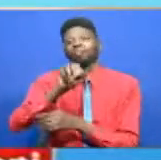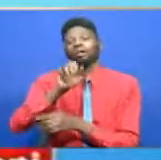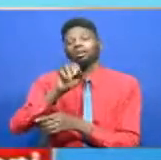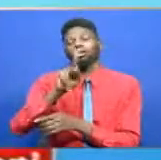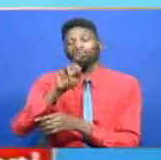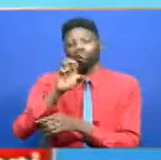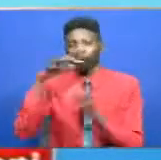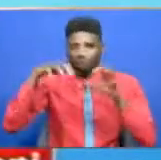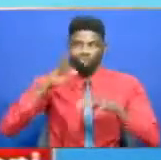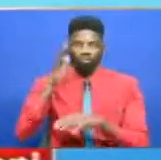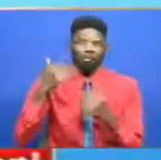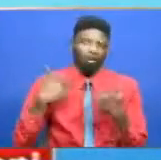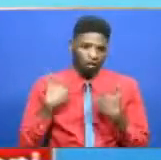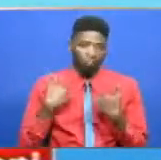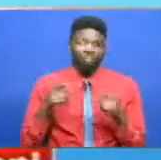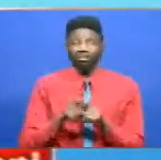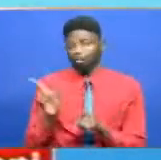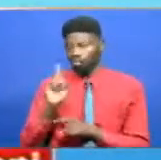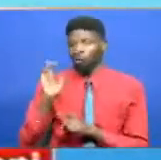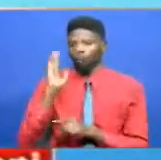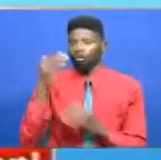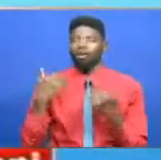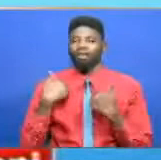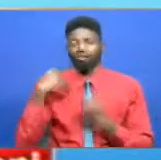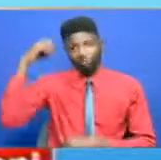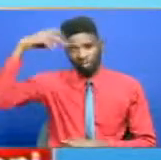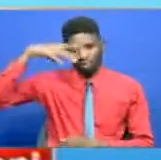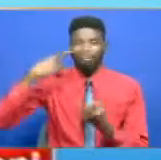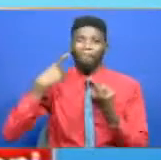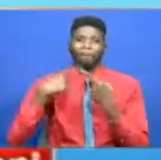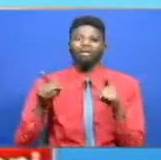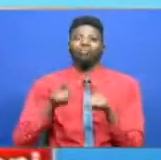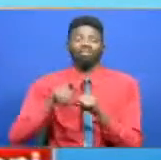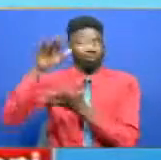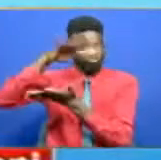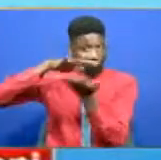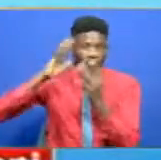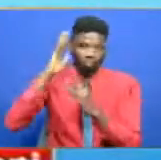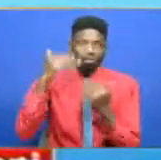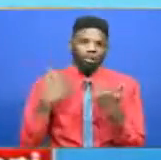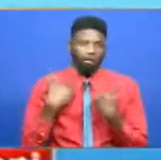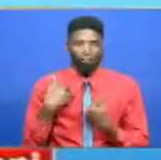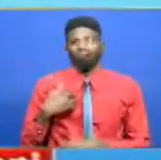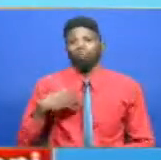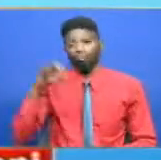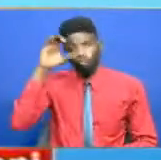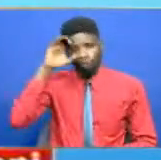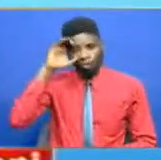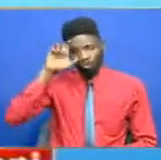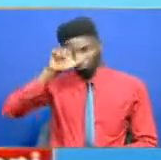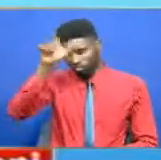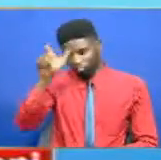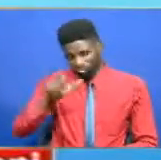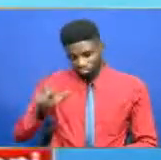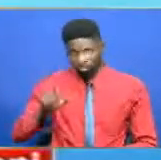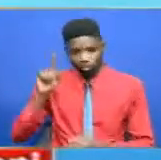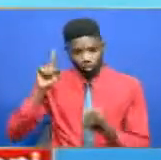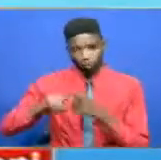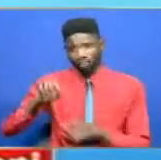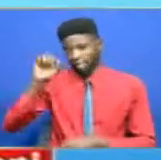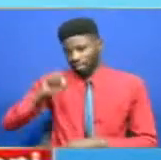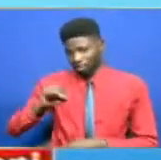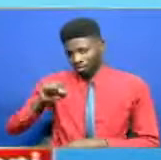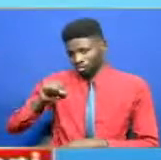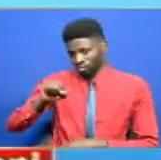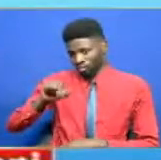Nairobi kutakuwa na vipindi vya jua japo hali ya mawingu pia itatanda. Ukanda wa pwani hadi katika sehemu za kaskazini mashariki mwa nchi kutakuwa